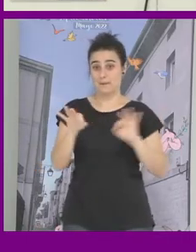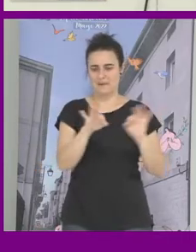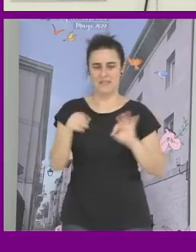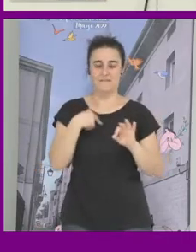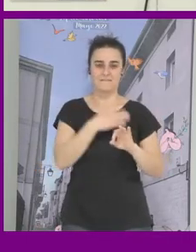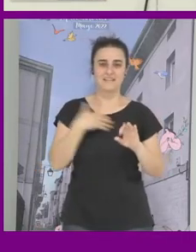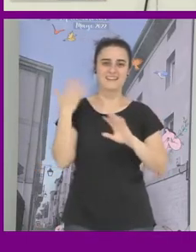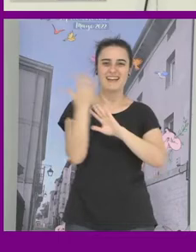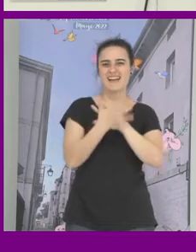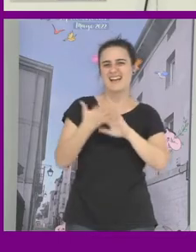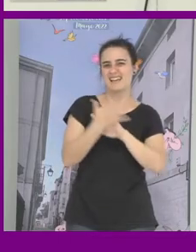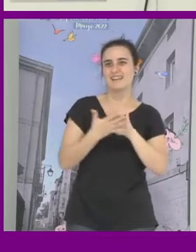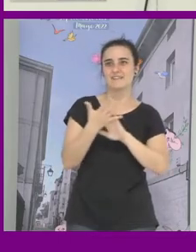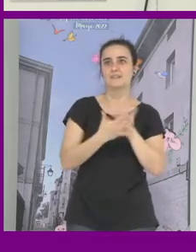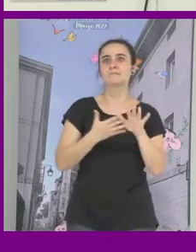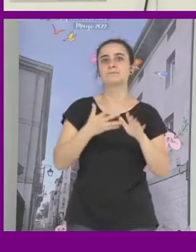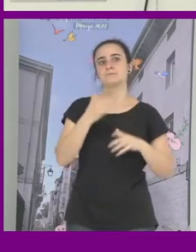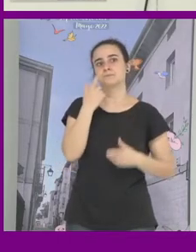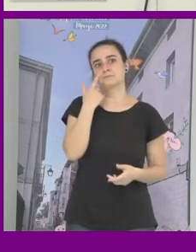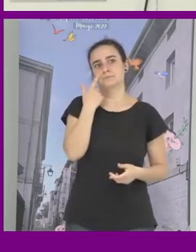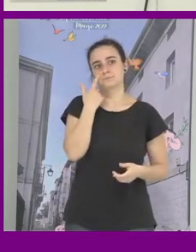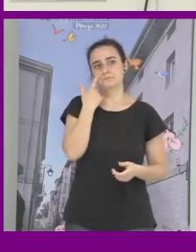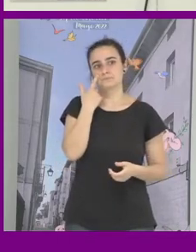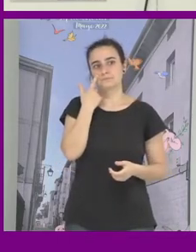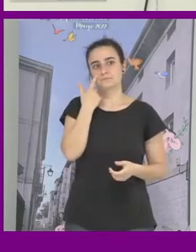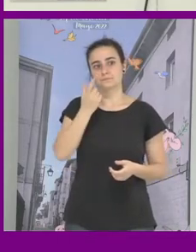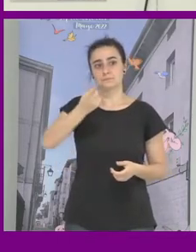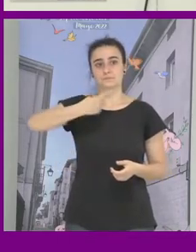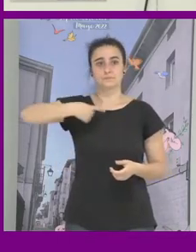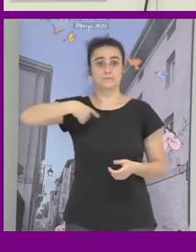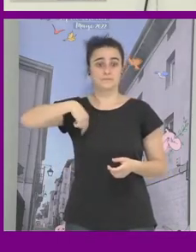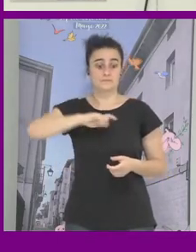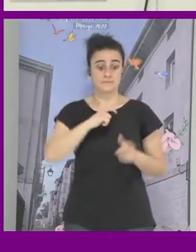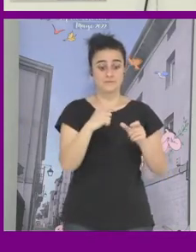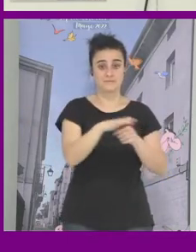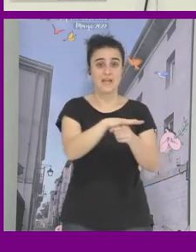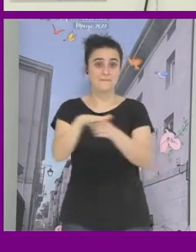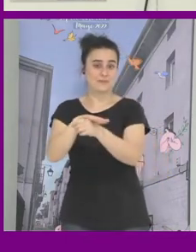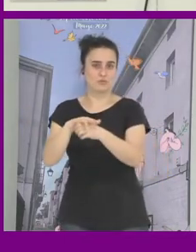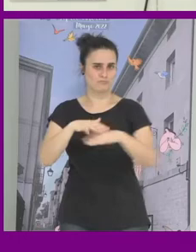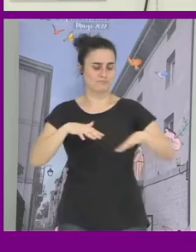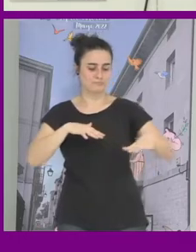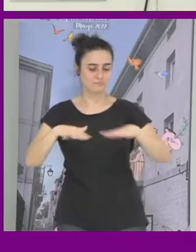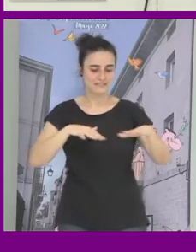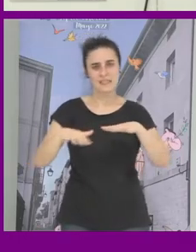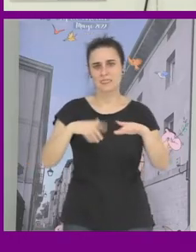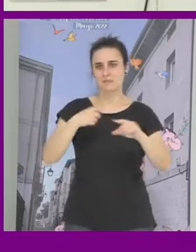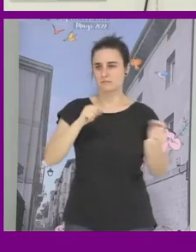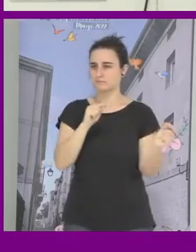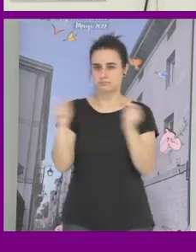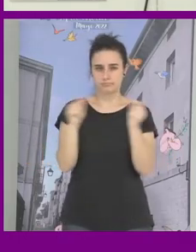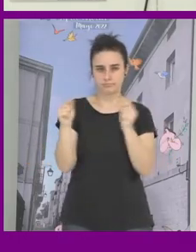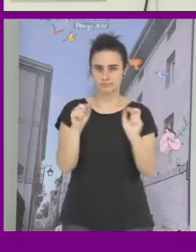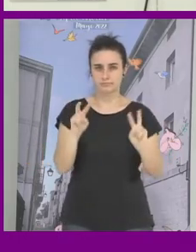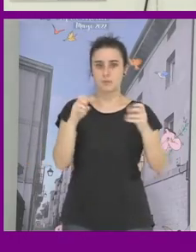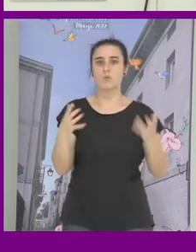ustez, edo, ba, gure militantzia esparruetan landu dugun eztabaiden arira eta ba nola bizi